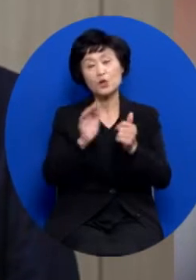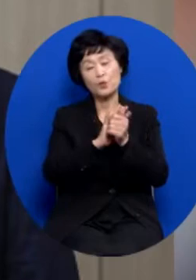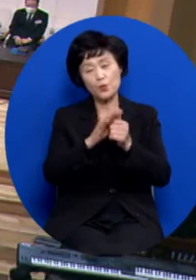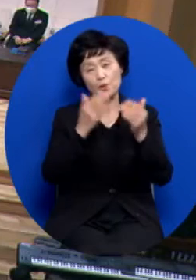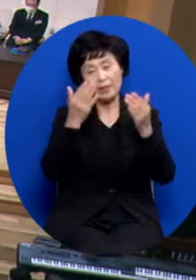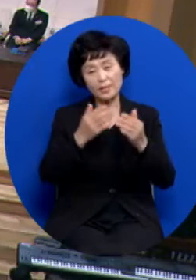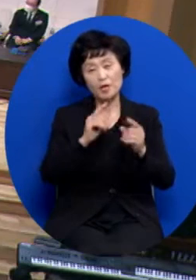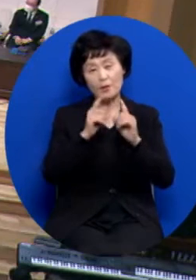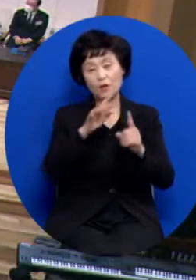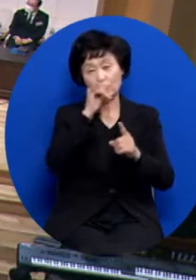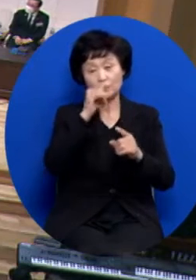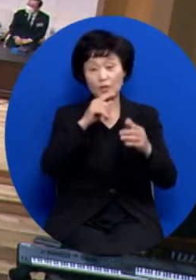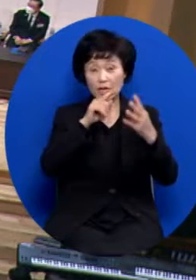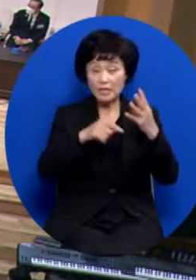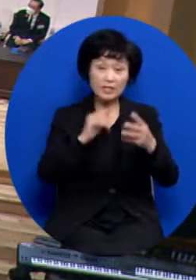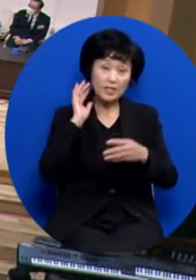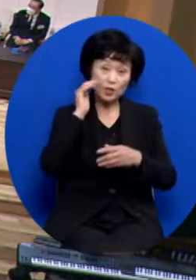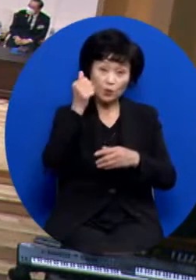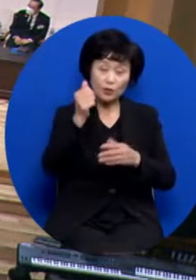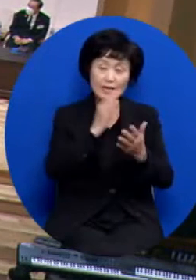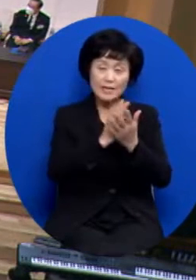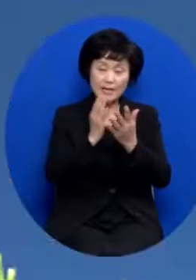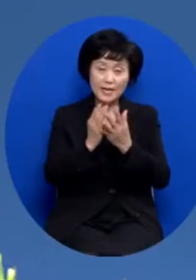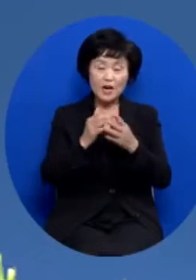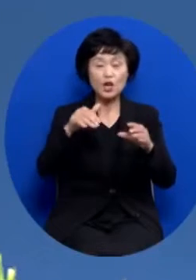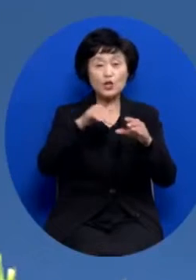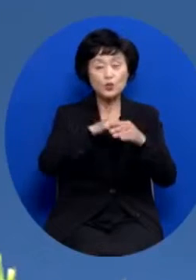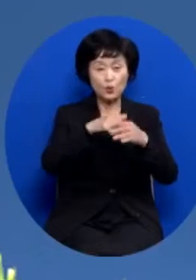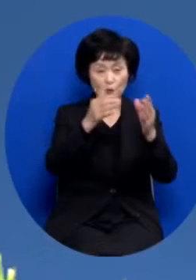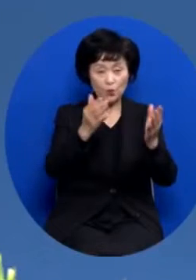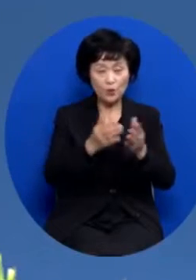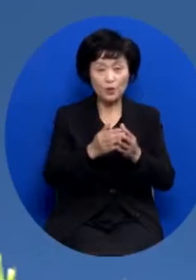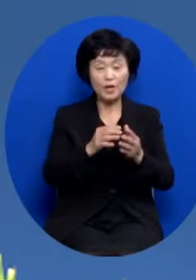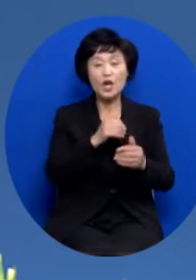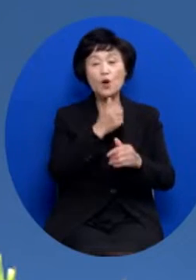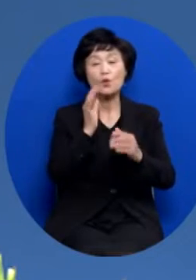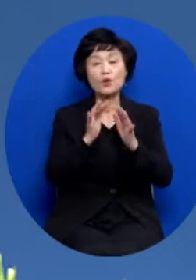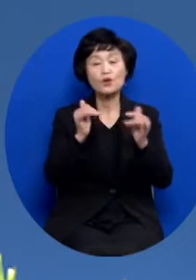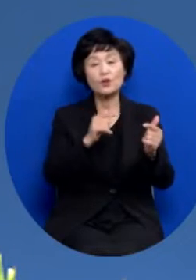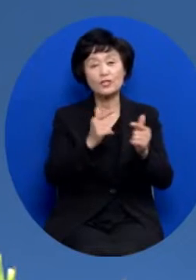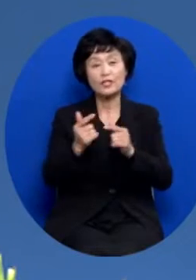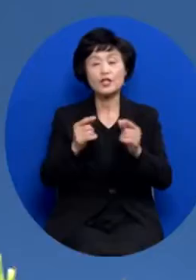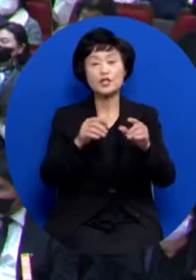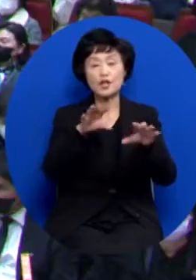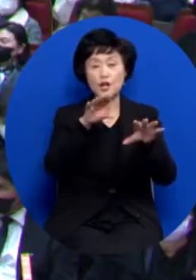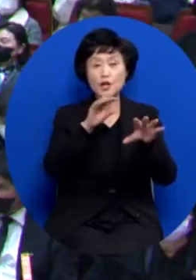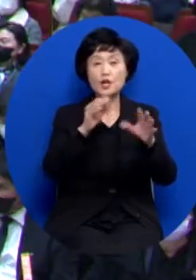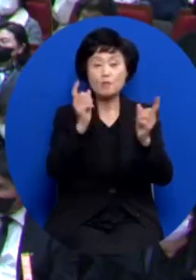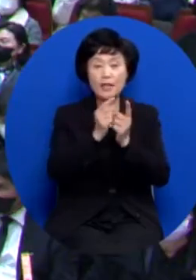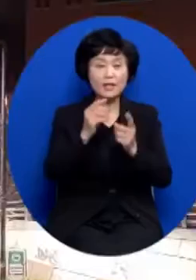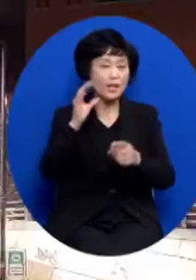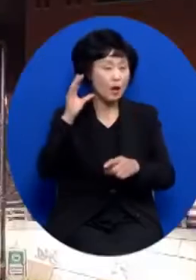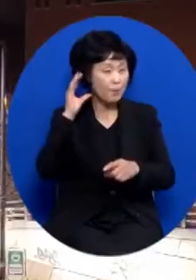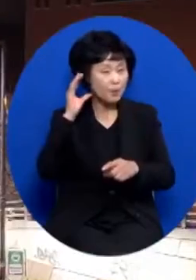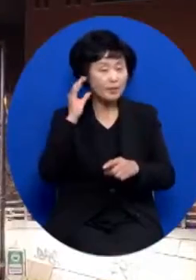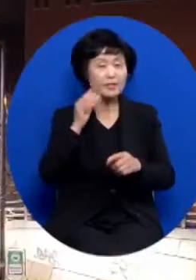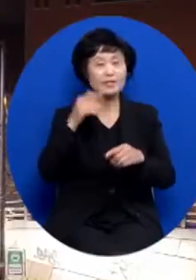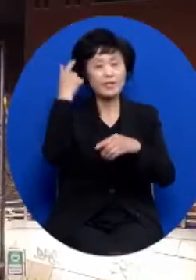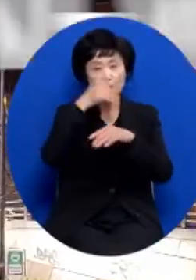관계자는 윤 대통령은 다양한 종교계 원로들을 만나 경청 행보를 이어갈 예정이라고 전했습니다.